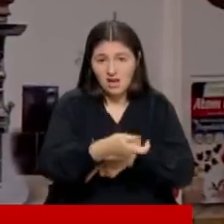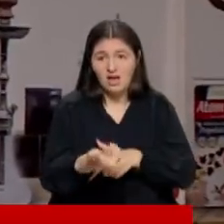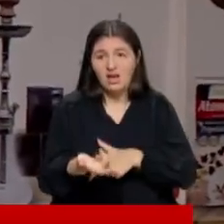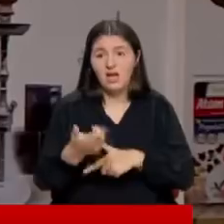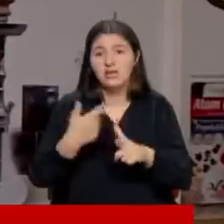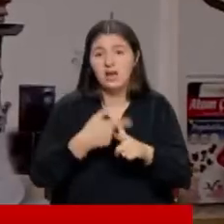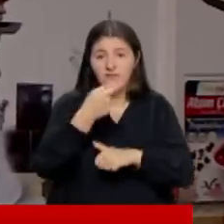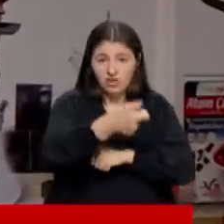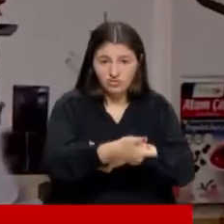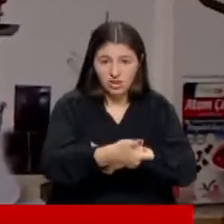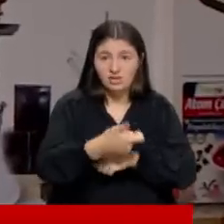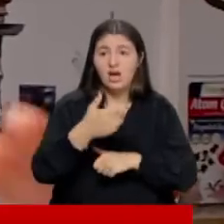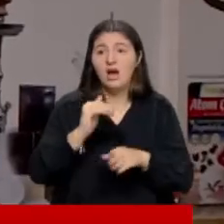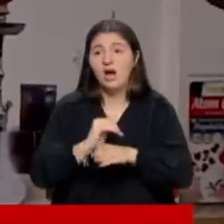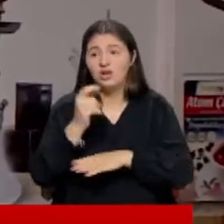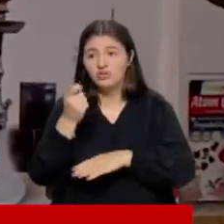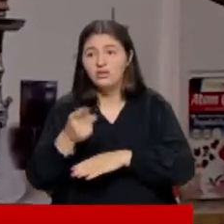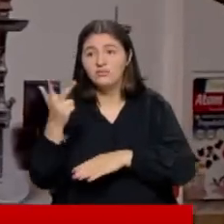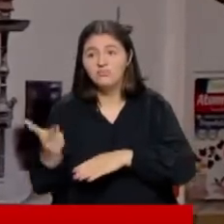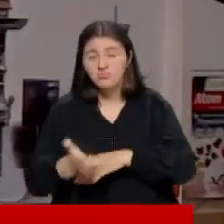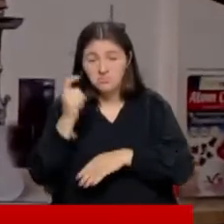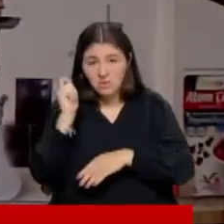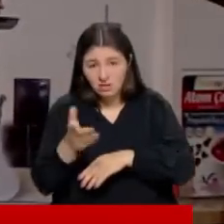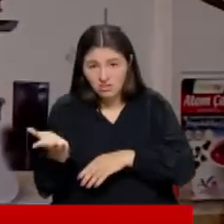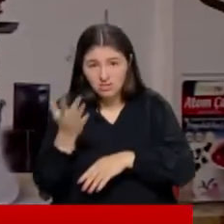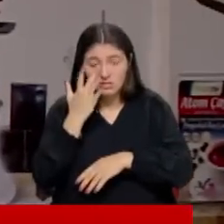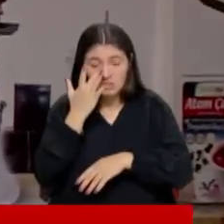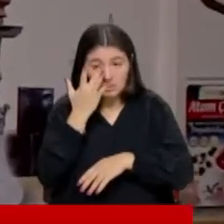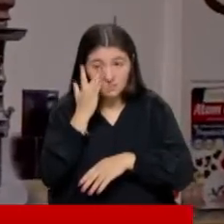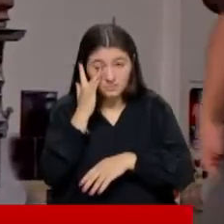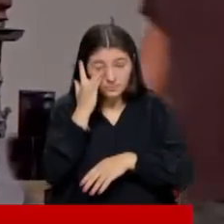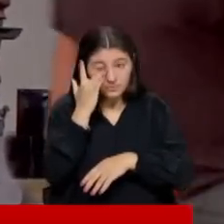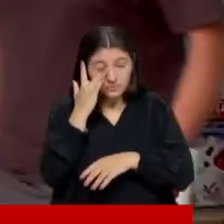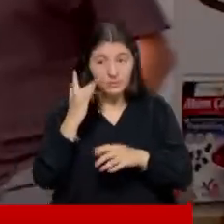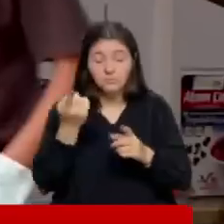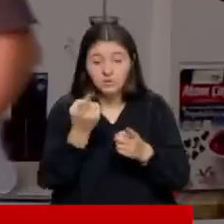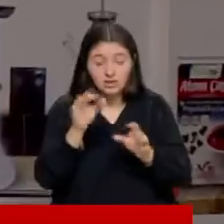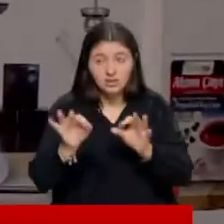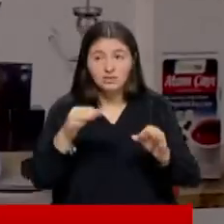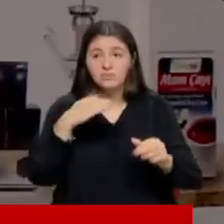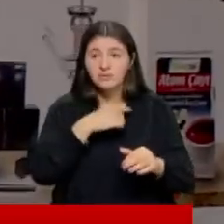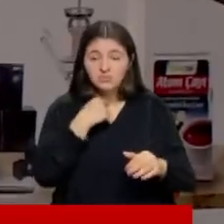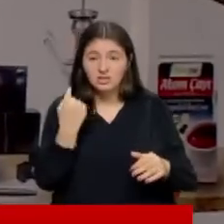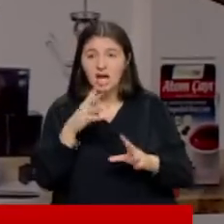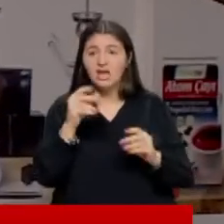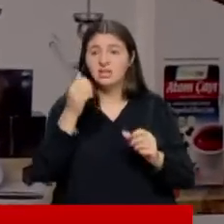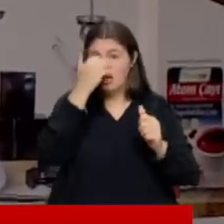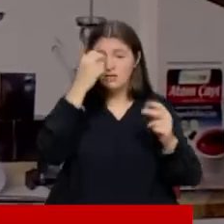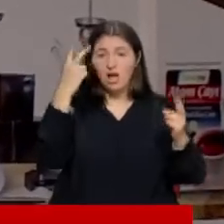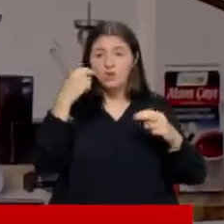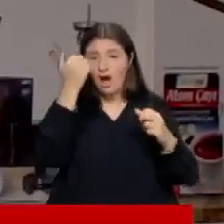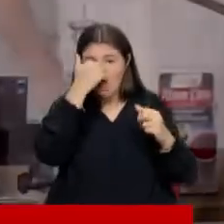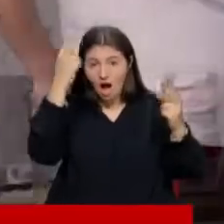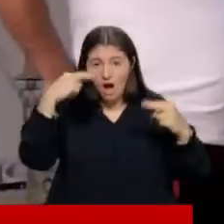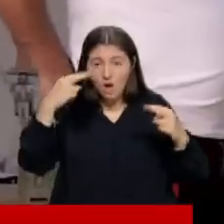kira parasını vereceksin hayat şartları almış başını gidiyor bir şeyin yanına varılmıyor herkes kan ağlıyor